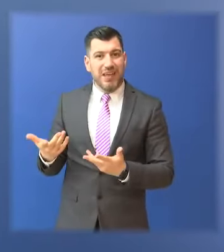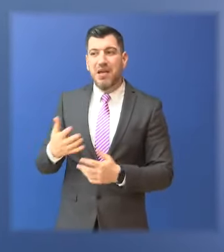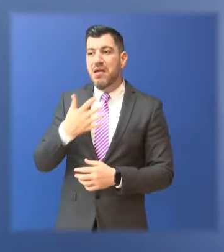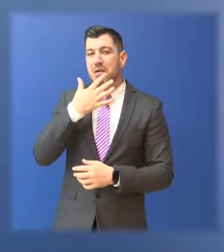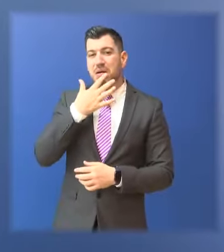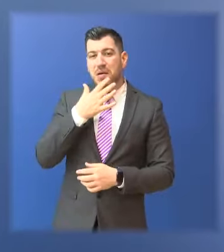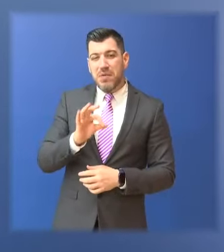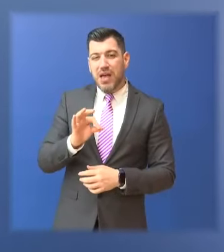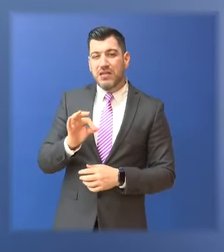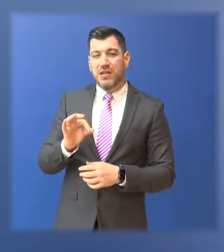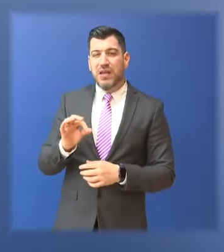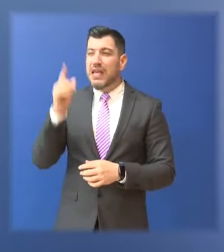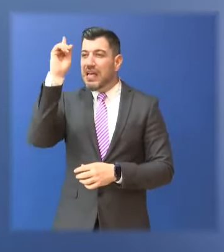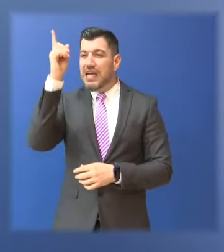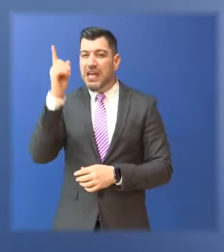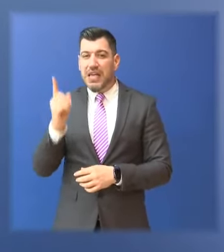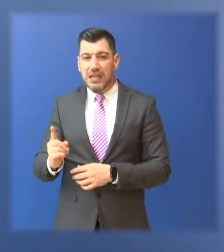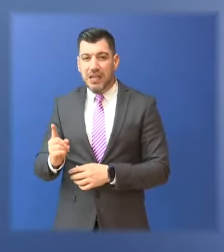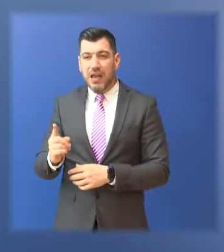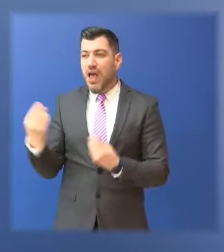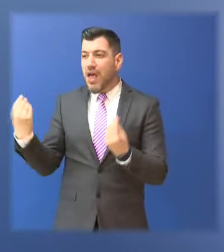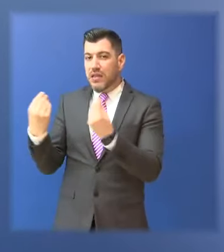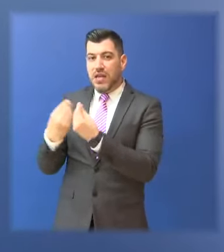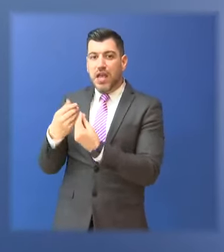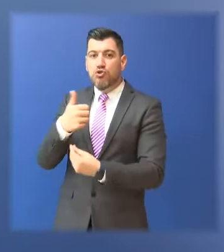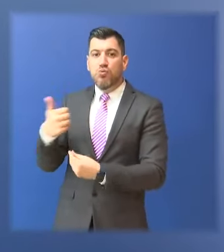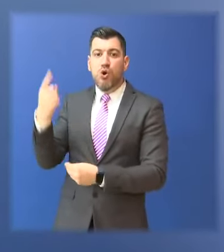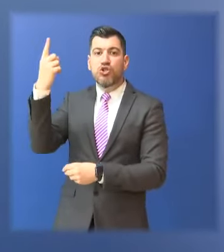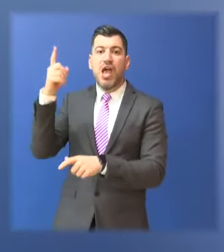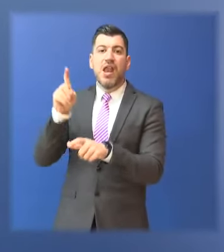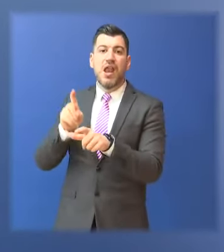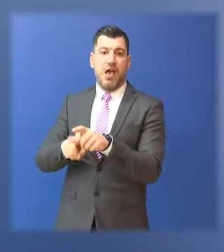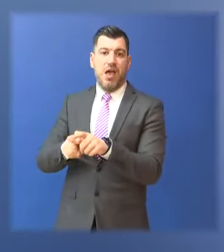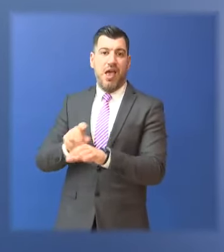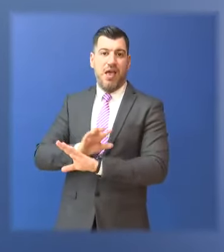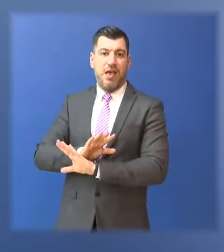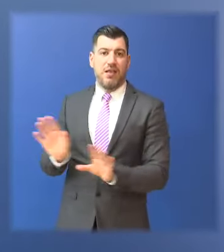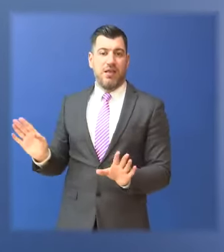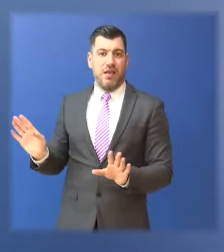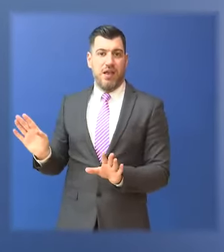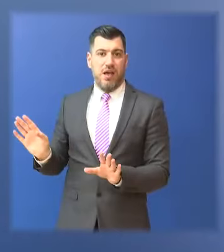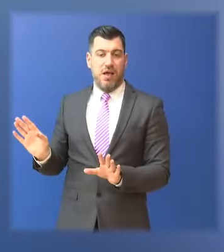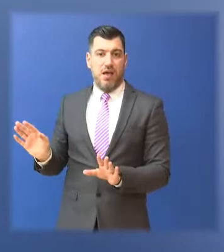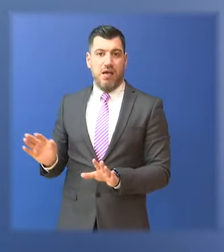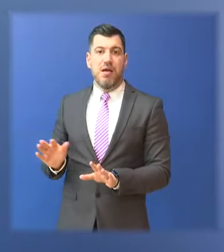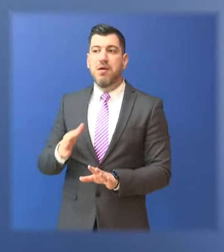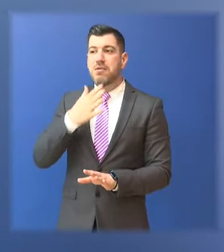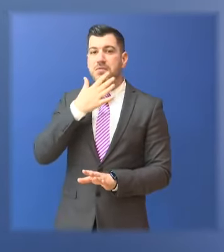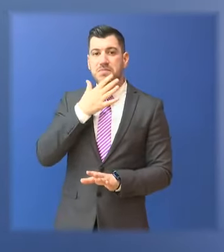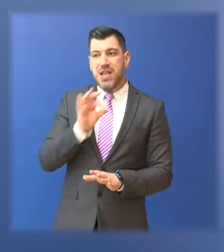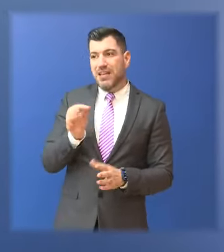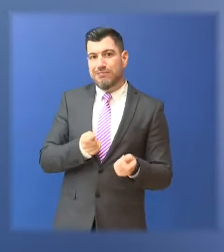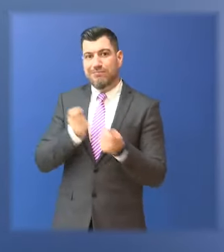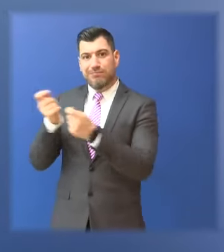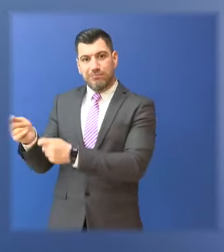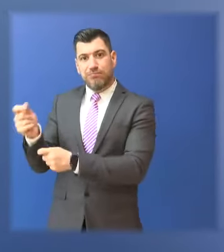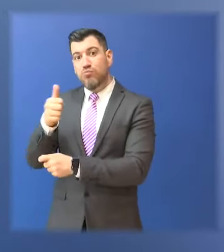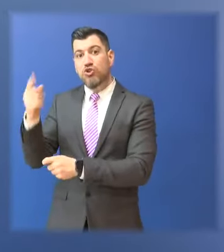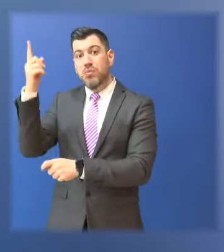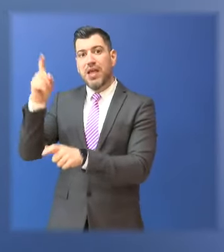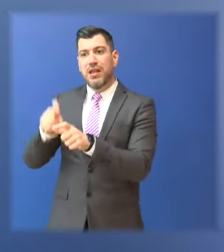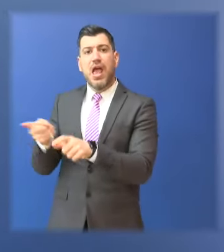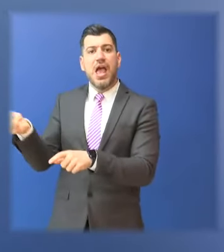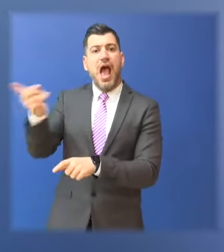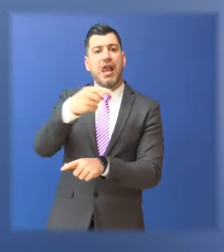που νοικιάζονται επιλέγονται πότε στο Δήμο Αθήνας και πότε σε Όμορο Δήμο. Επίσης, δεν έχει δοθεί εξήγηση και το γιατί, για παράδειγμα,